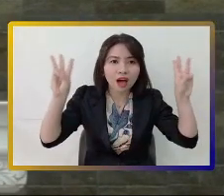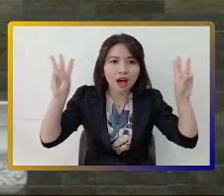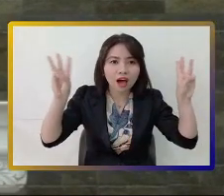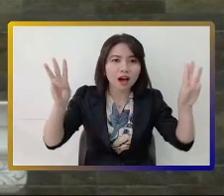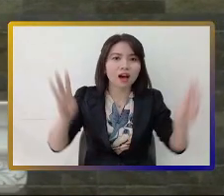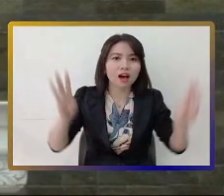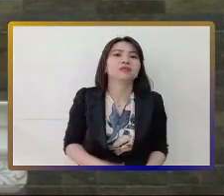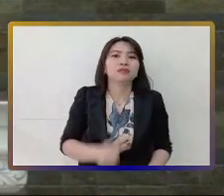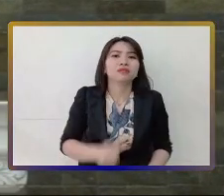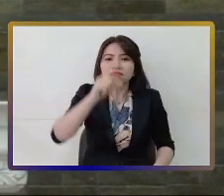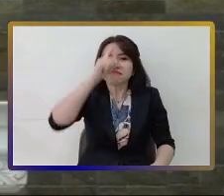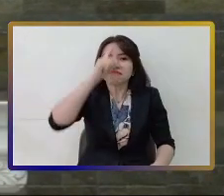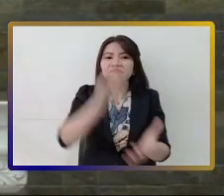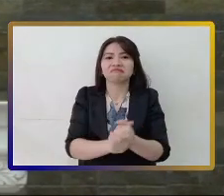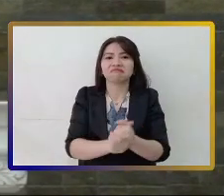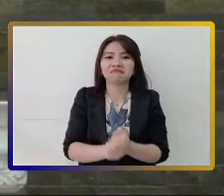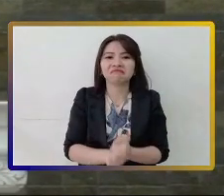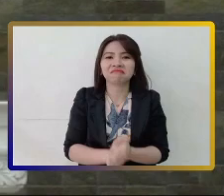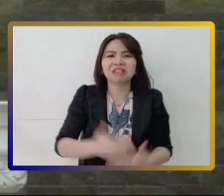Unbelievable!